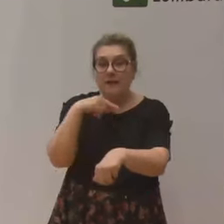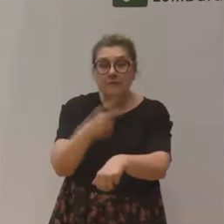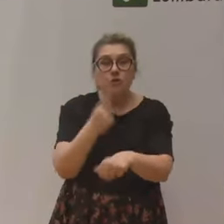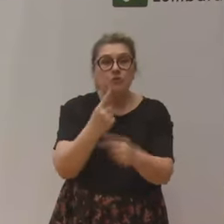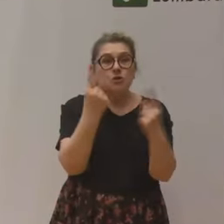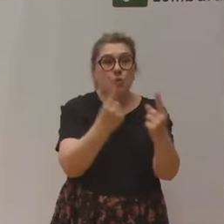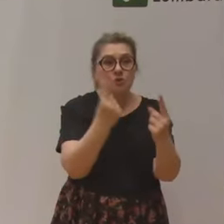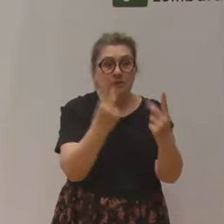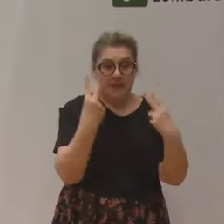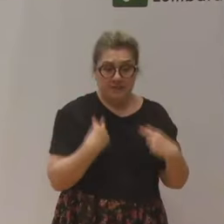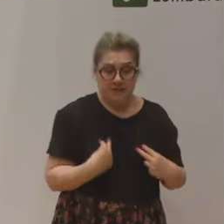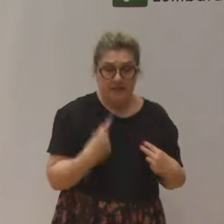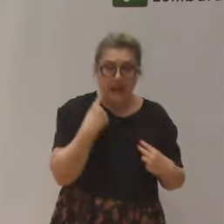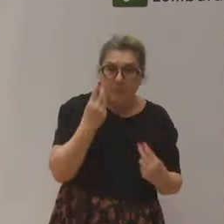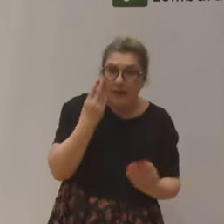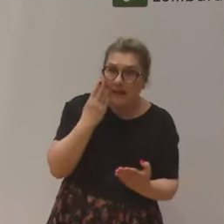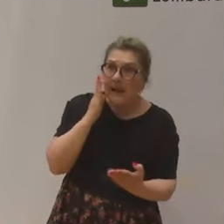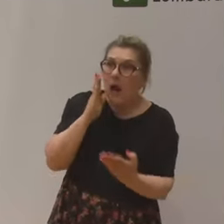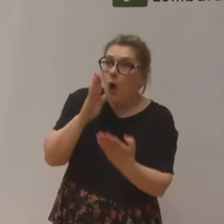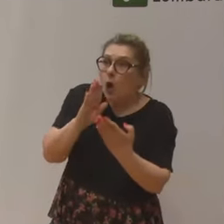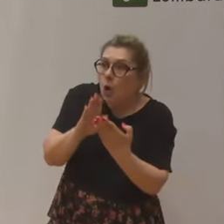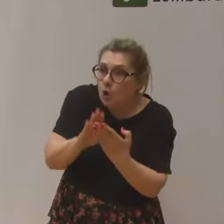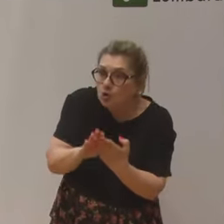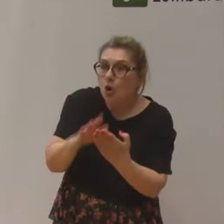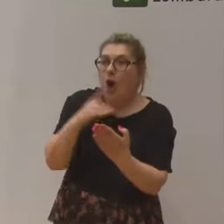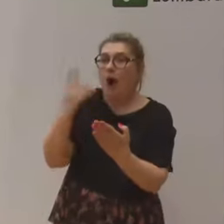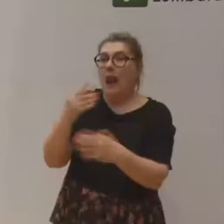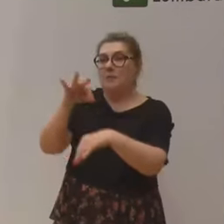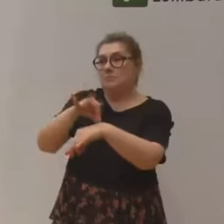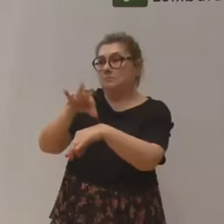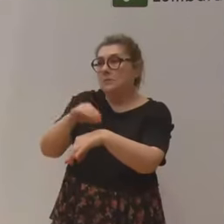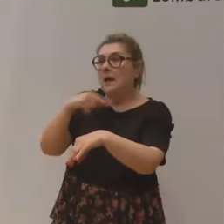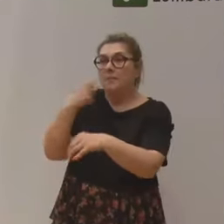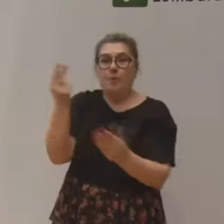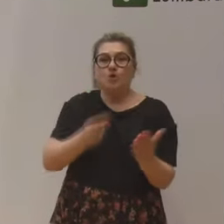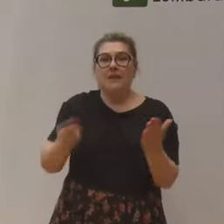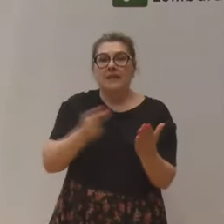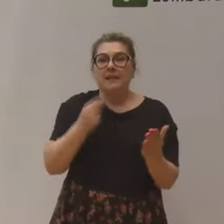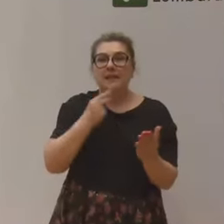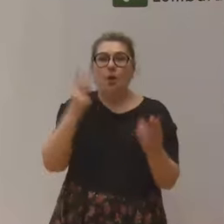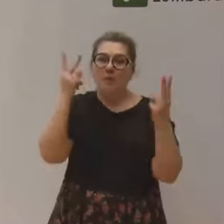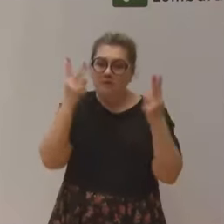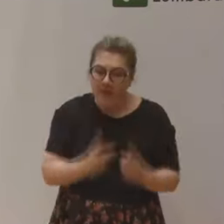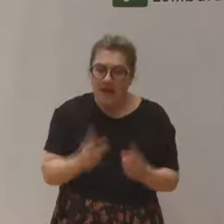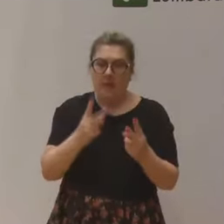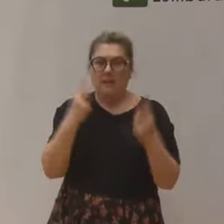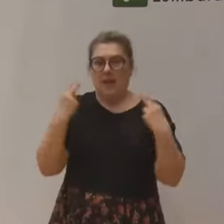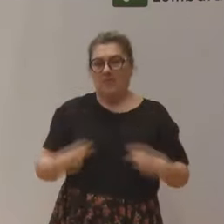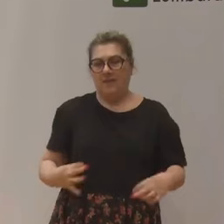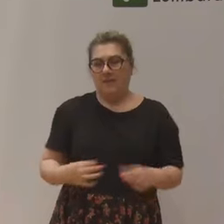che tengano conto delle esigenze cliniche, ma che vengano progettati a tutti gli effetti come dei contesti di